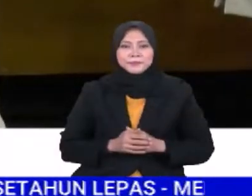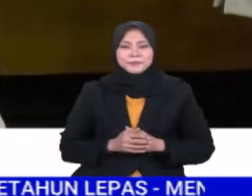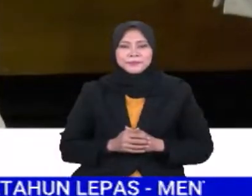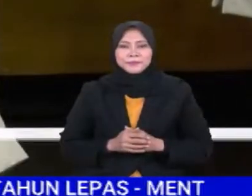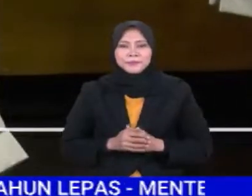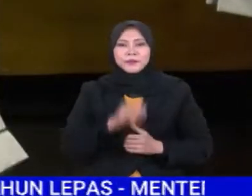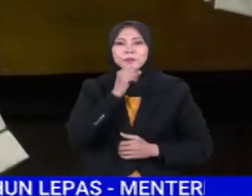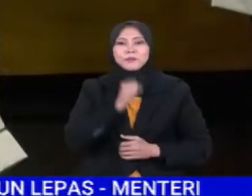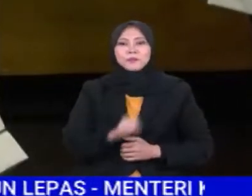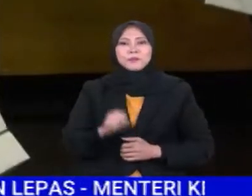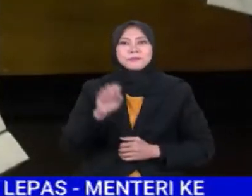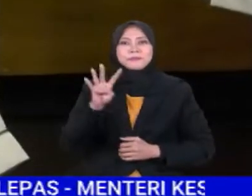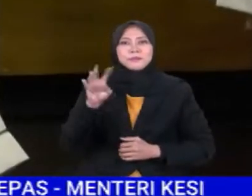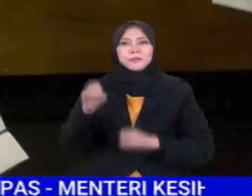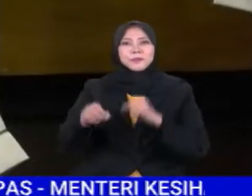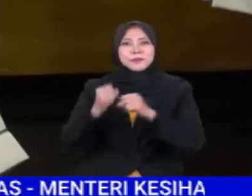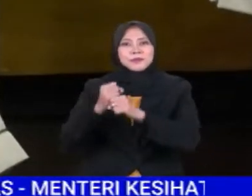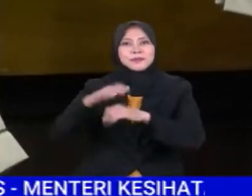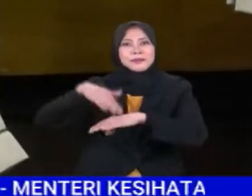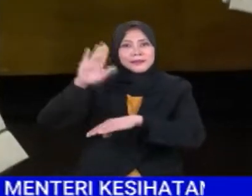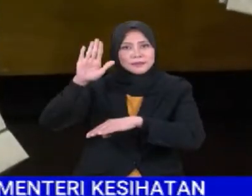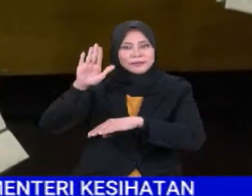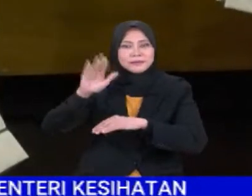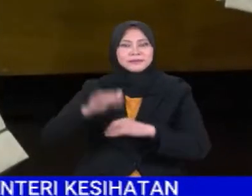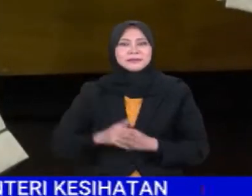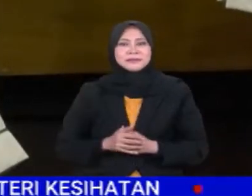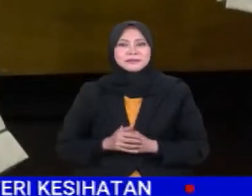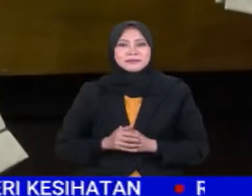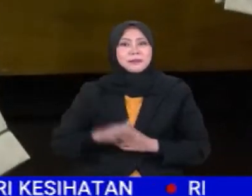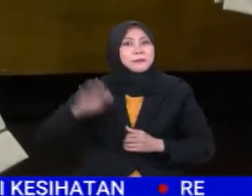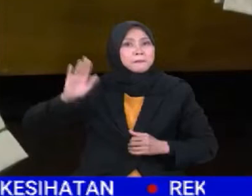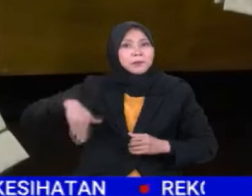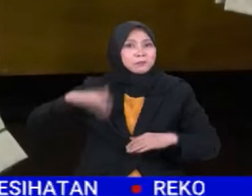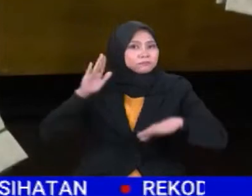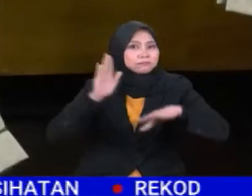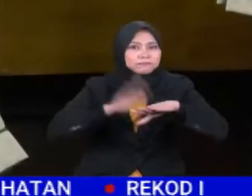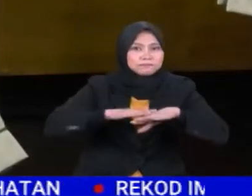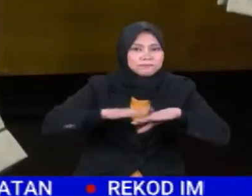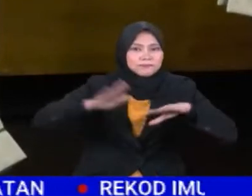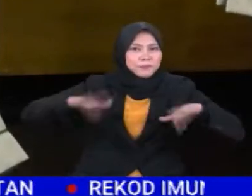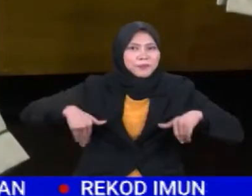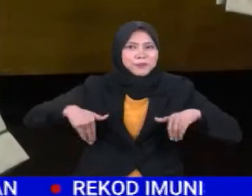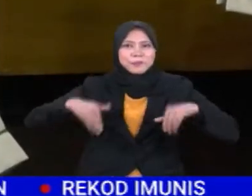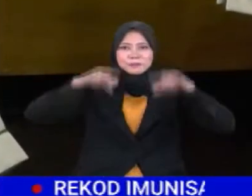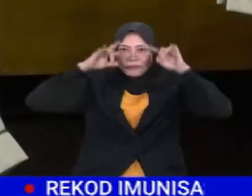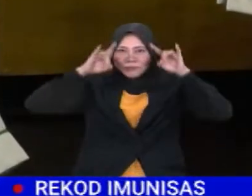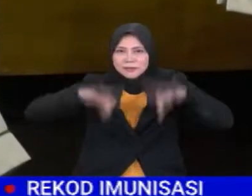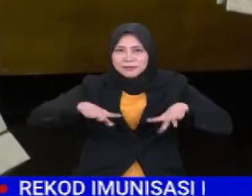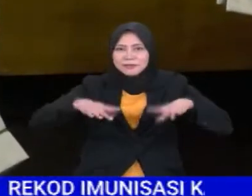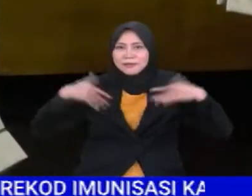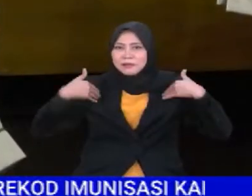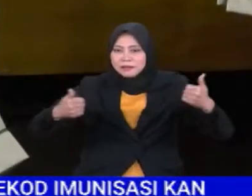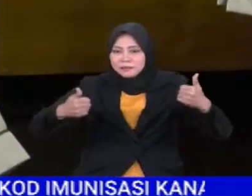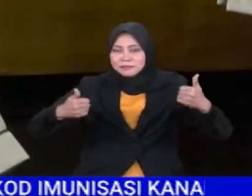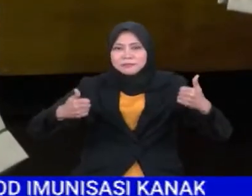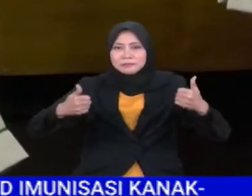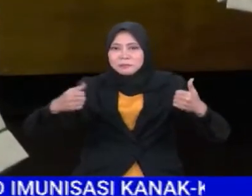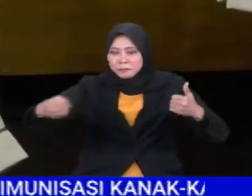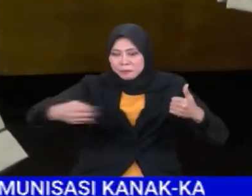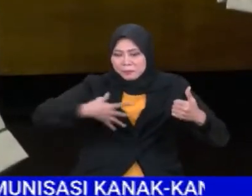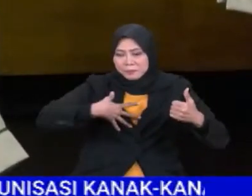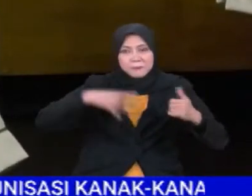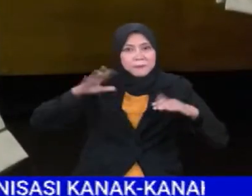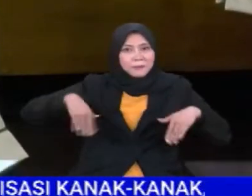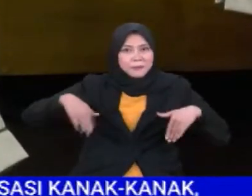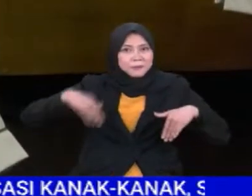Yang berusia 40 tahun ke atas yang belum pernah melakukan saringan kesihatan,